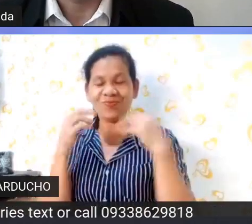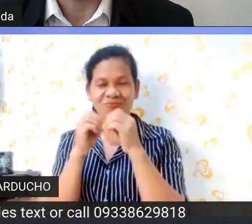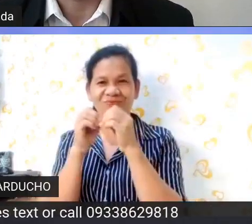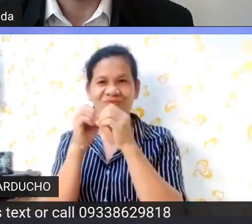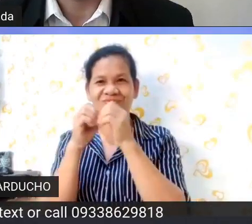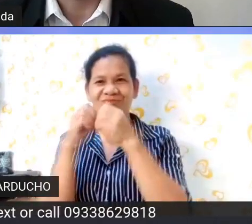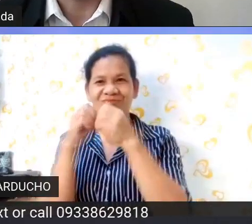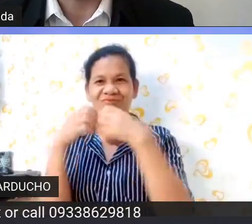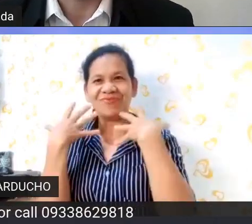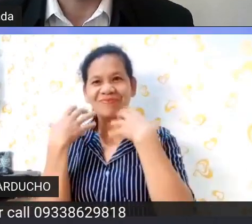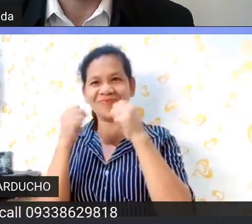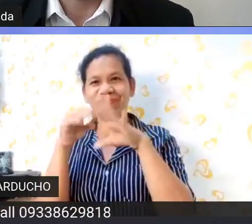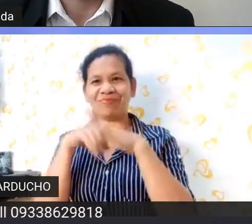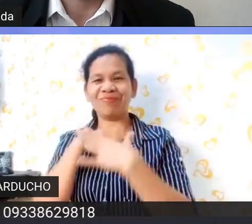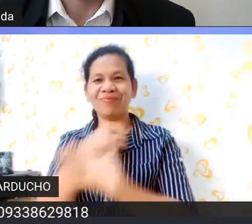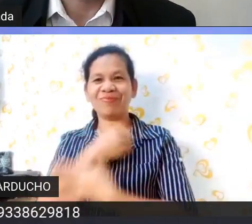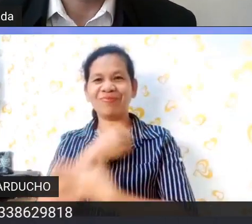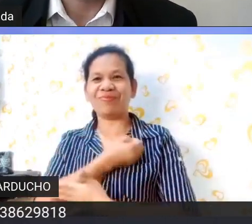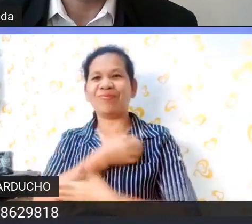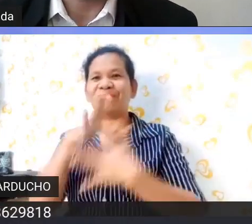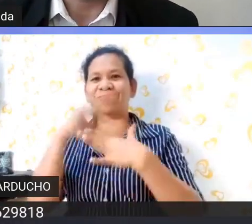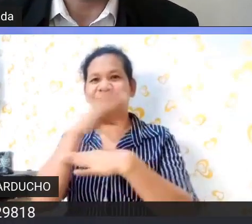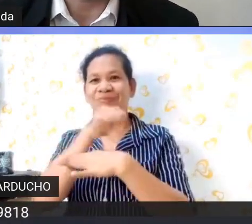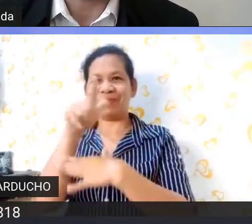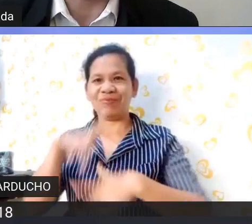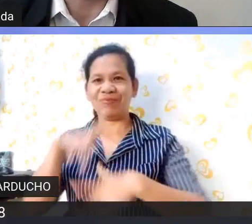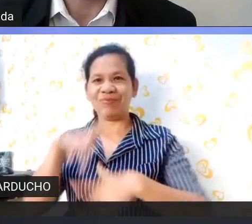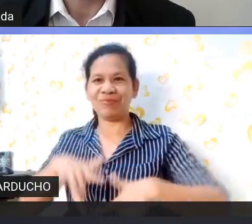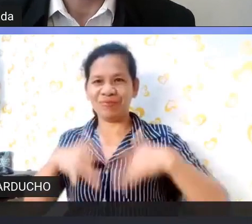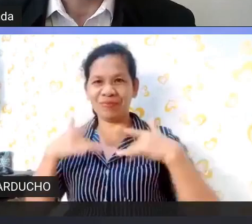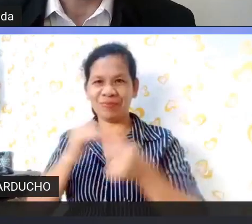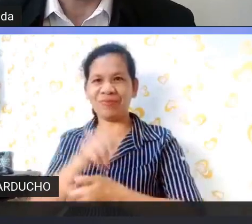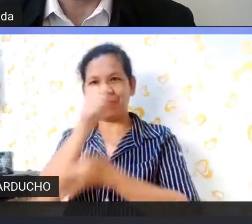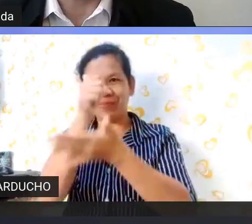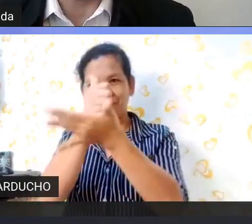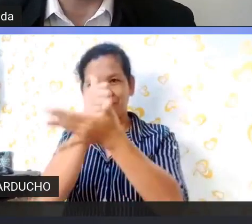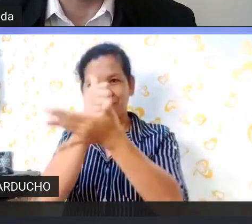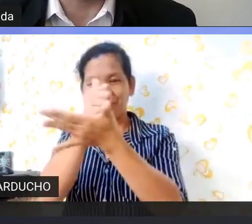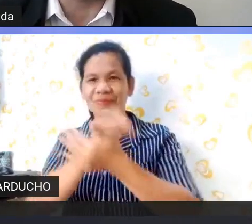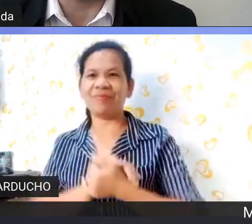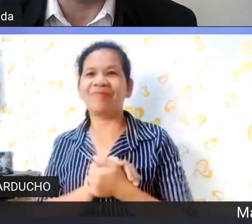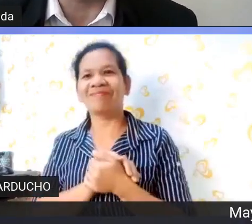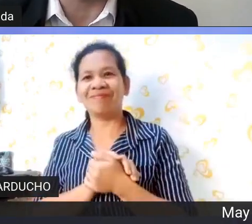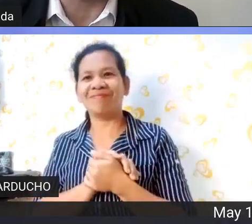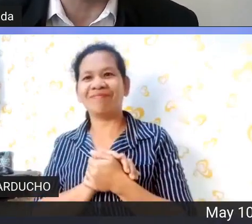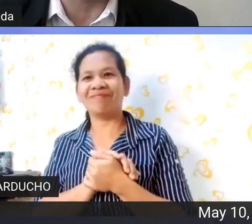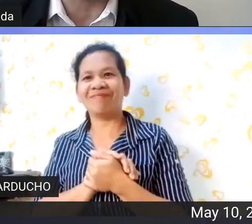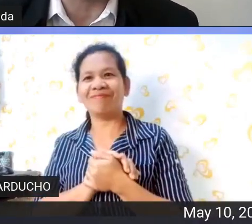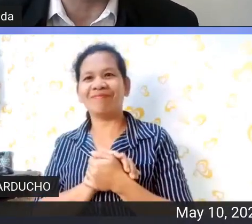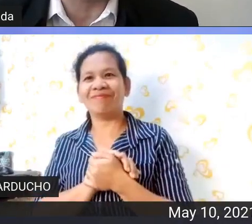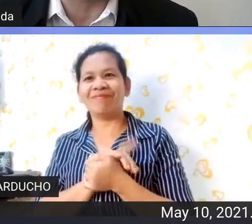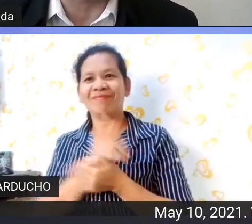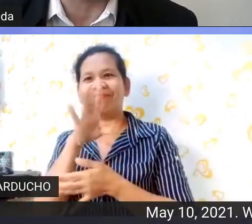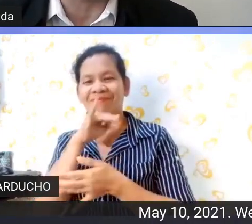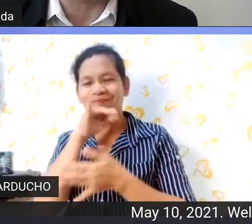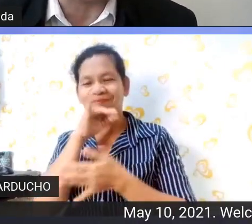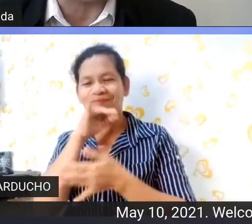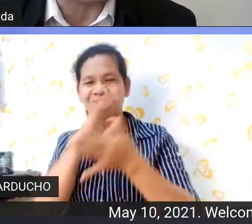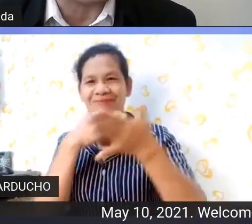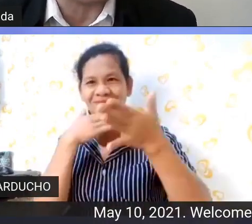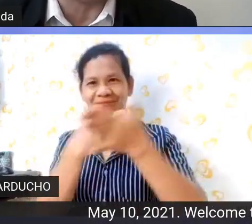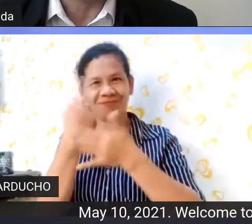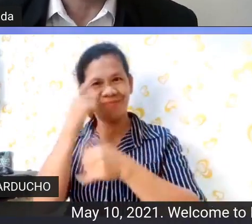sa atin pong spiritual. Amen. Ayan, napakabuti po ng Panginoon sa ating lahat,